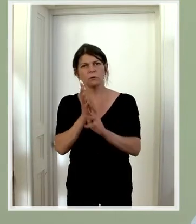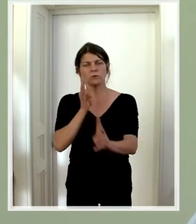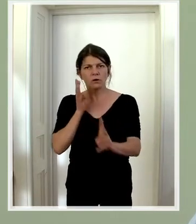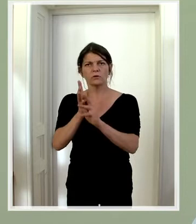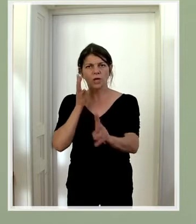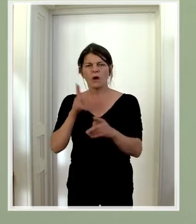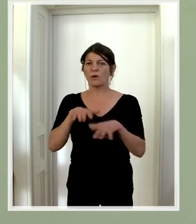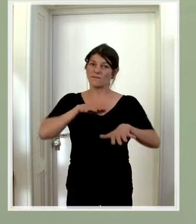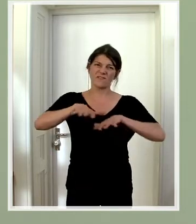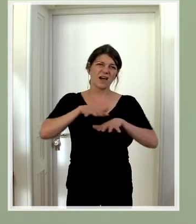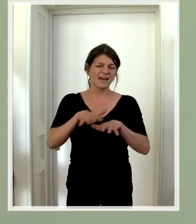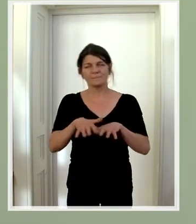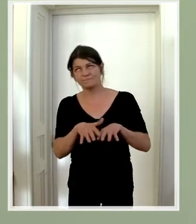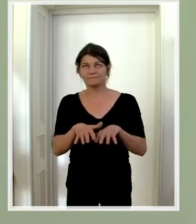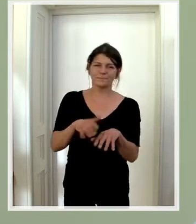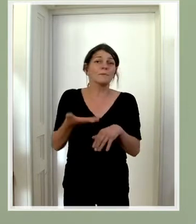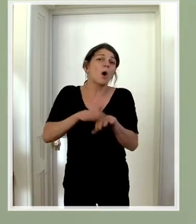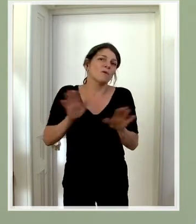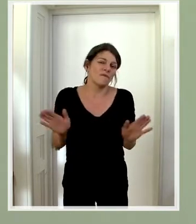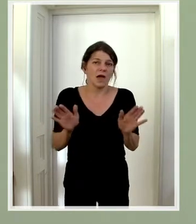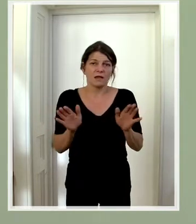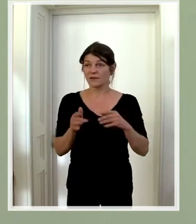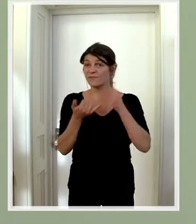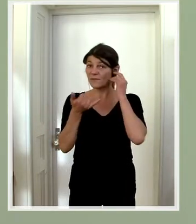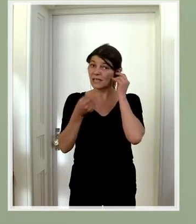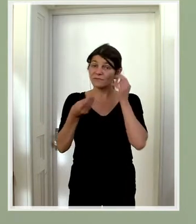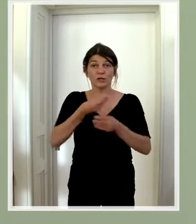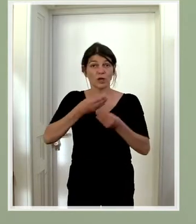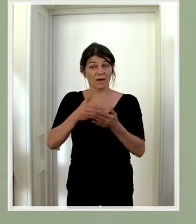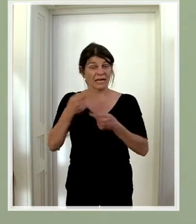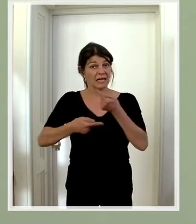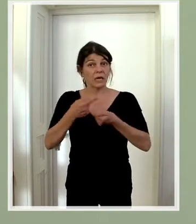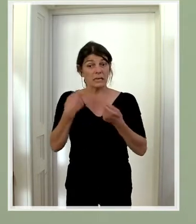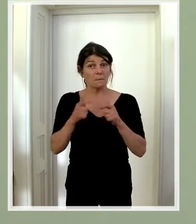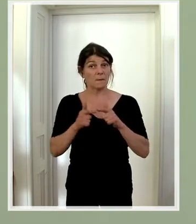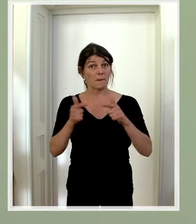der Verkehr wird eher, je nachdem, wie sich die Wirtschaft entwickelt, kann er zunehmen.